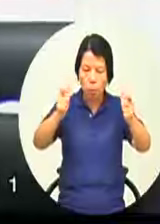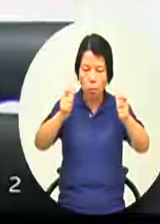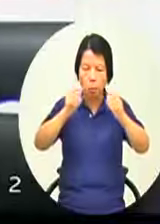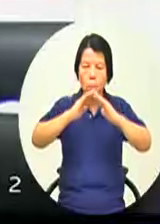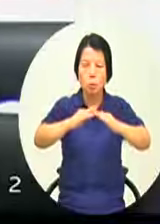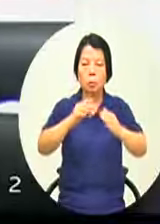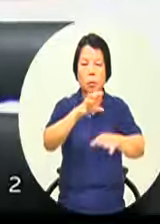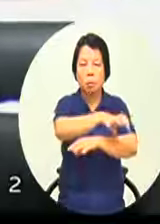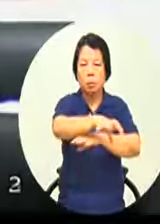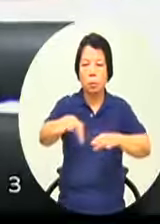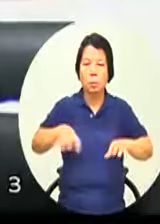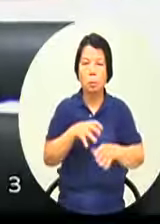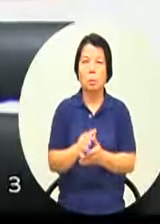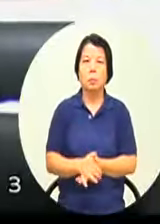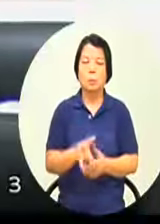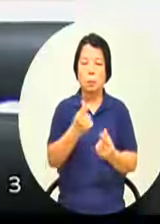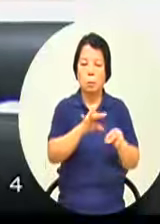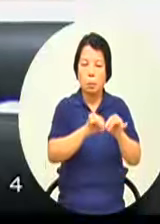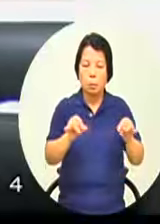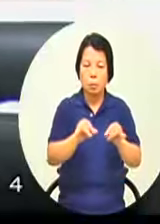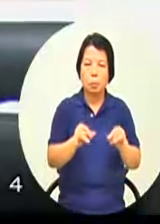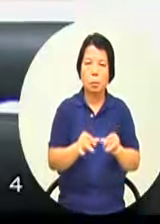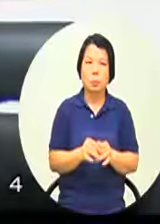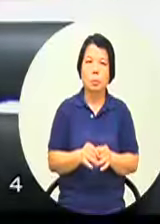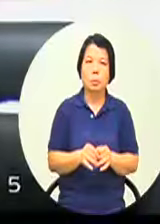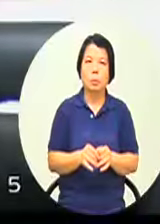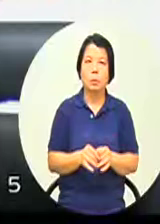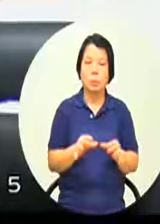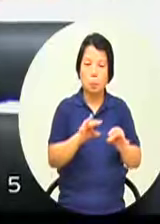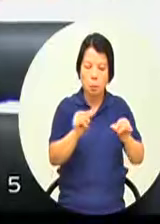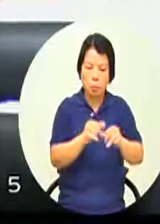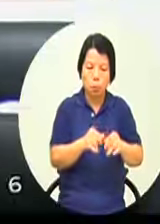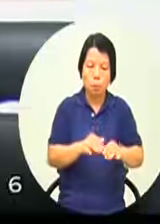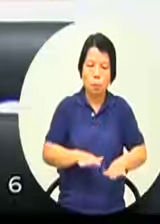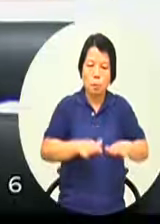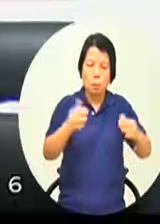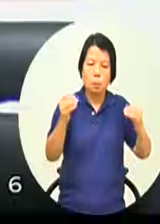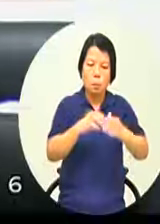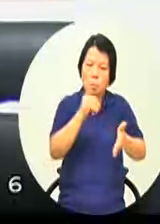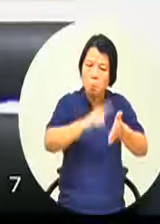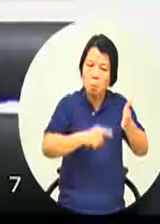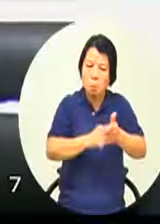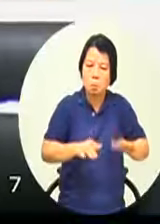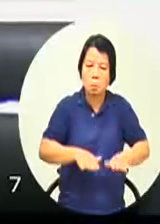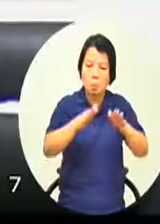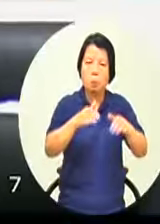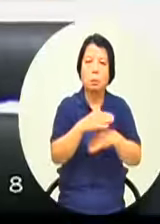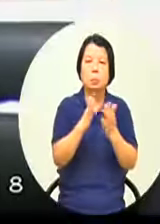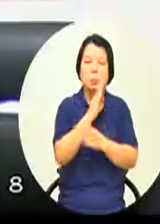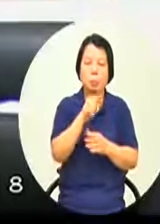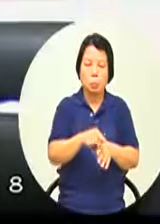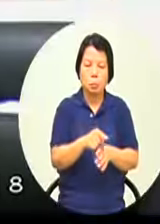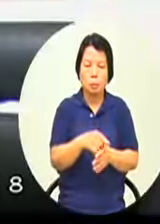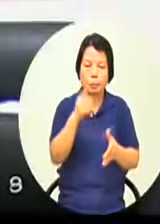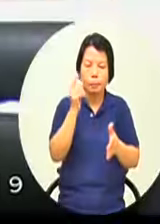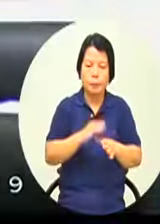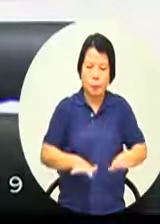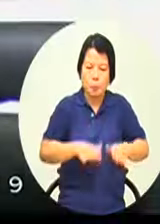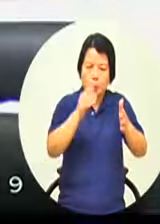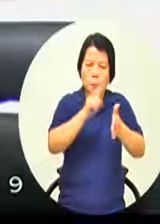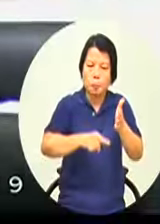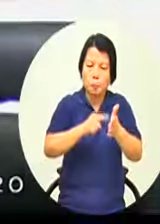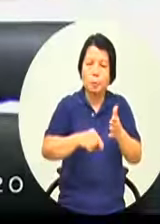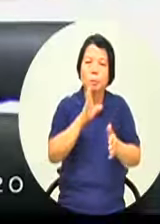各个区域，它的地势是不是易淹水？它是不是属于比较脆弱的这样的一个地